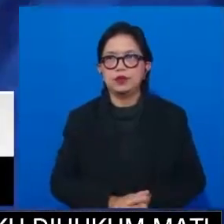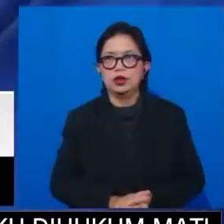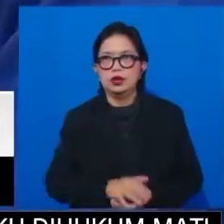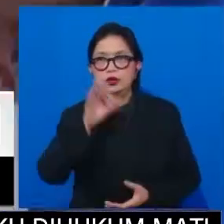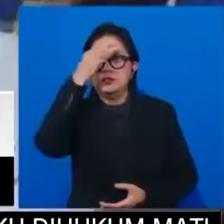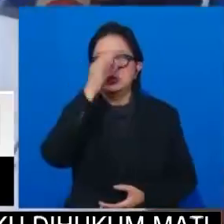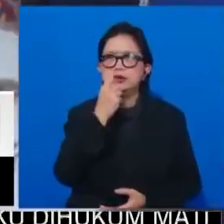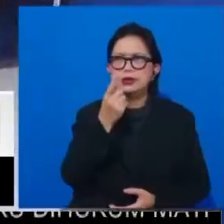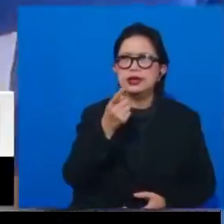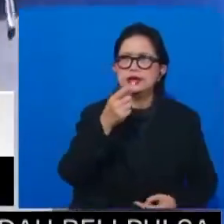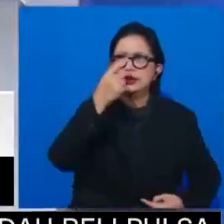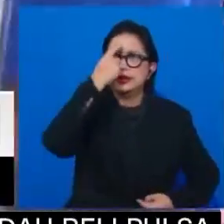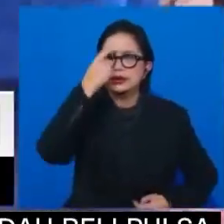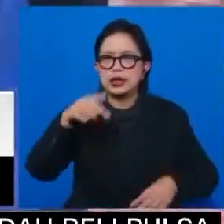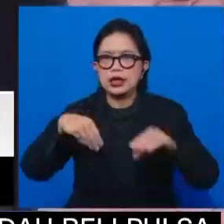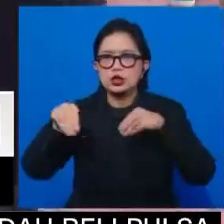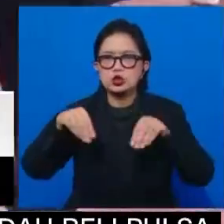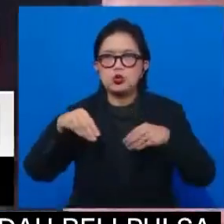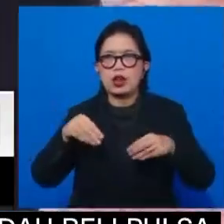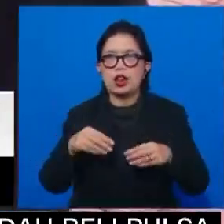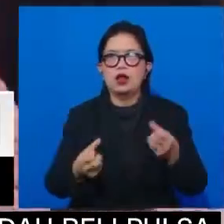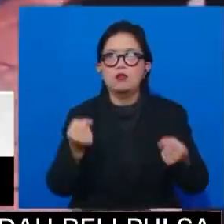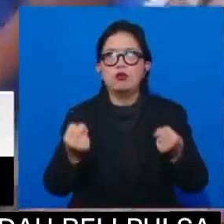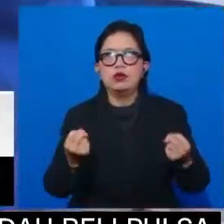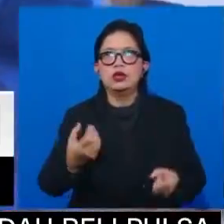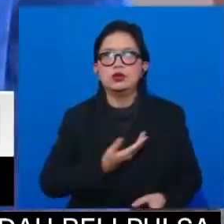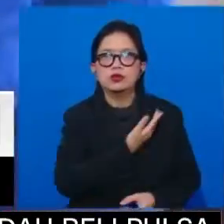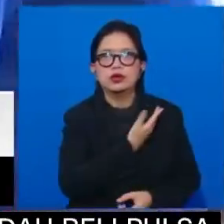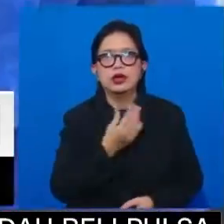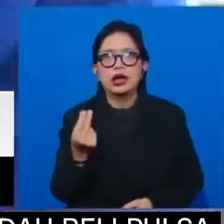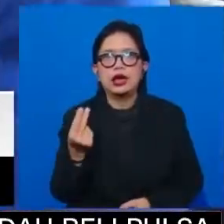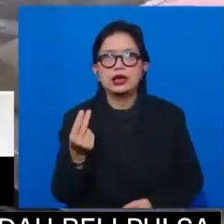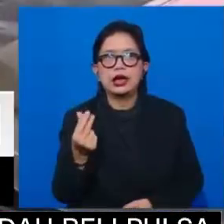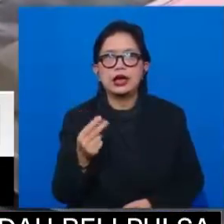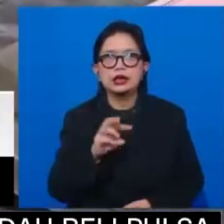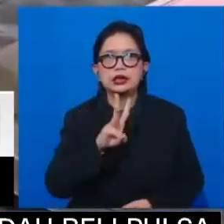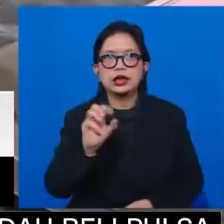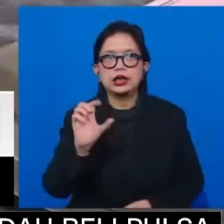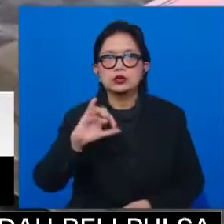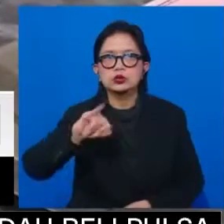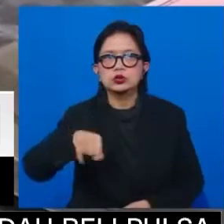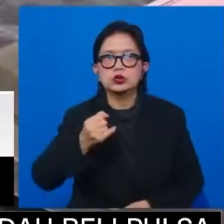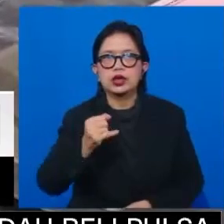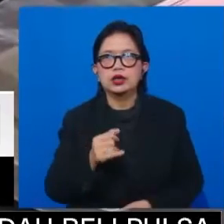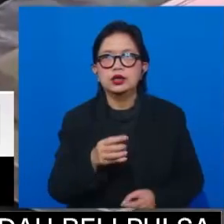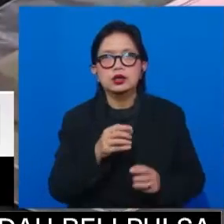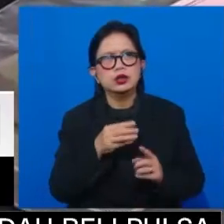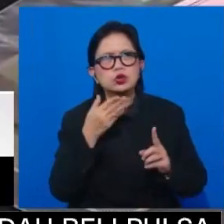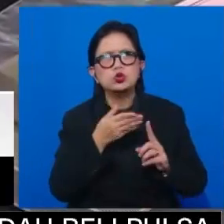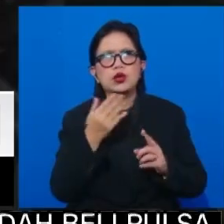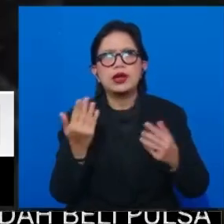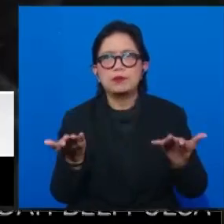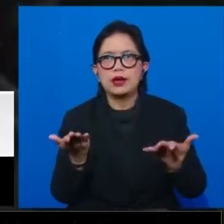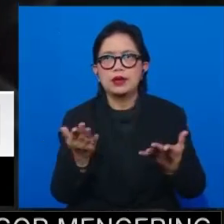tersangka sempat menjual mobil korban ke wilayah Surabaya dengan harga 300 juta rupiah. Diduga motif tersangka nekat